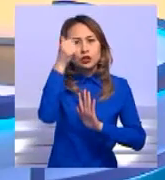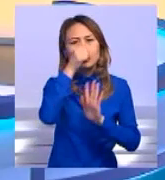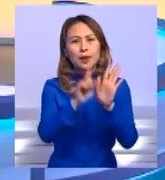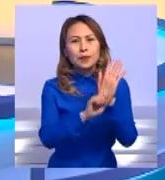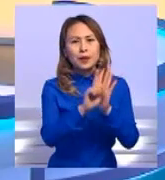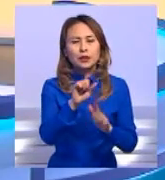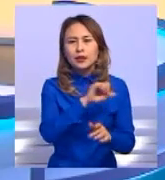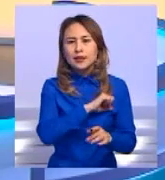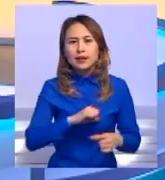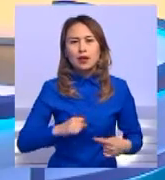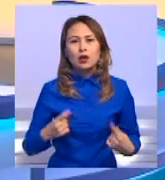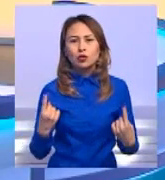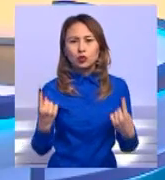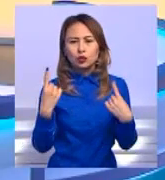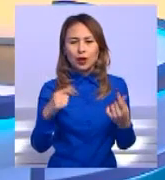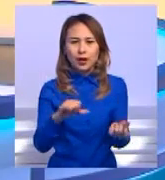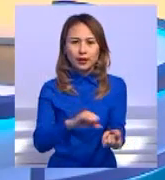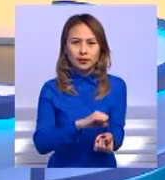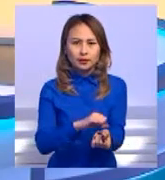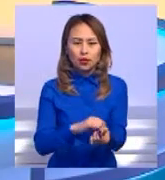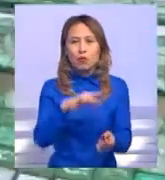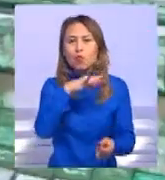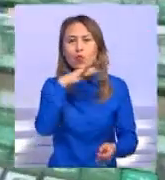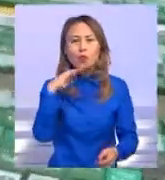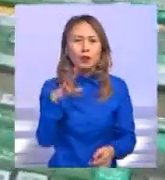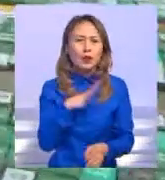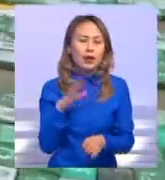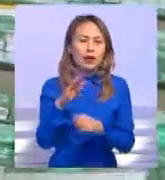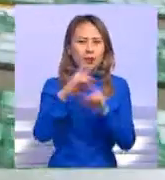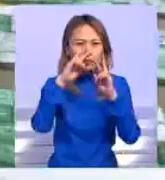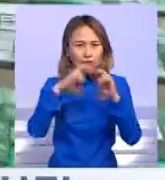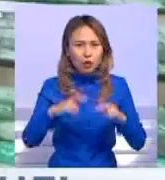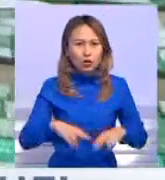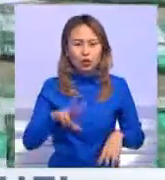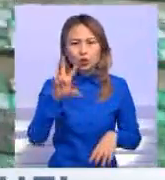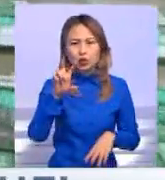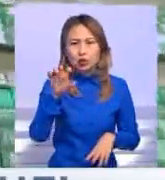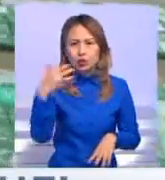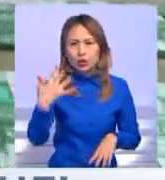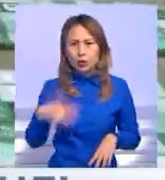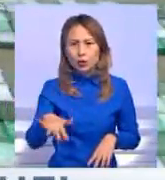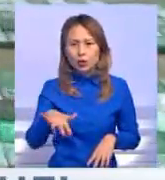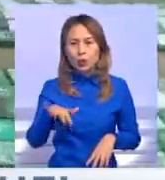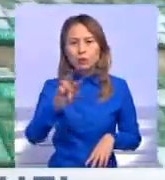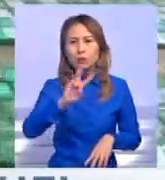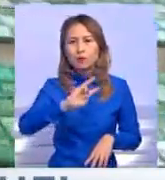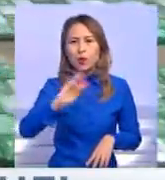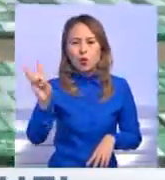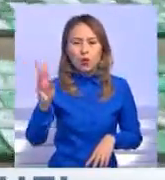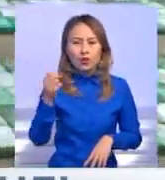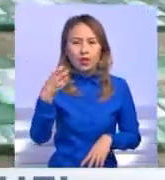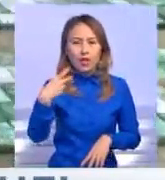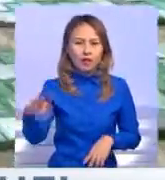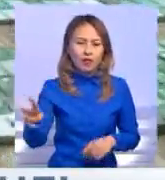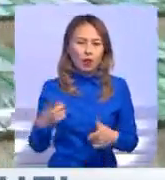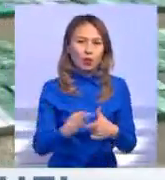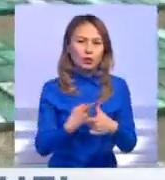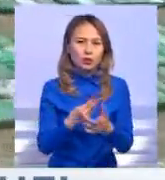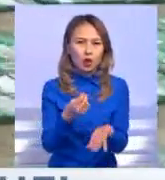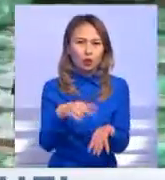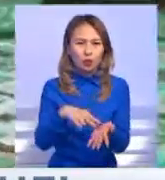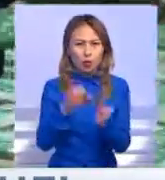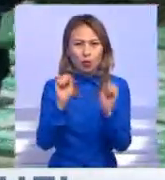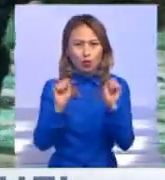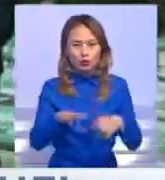тәркіленген ең ірі есірткі партиясы. Алдын ала тергеуге қарағанда, құны 350 миллион евро болатын жүк усуга тобы деп